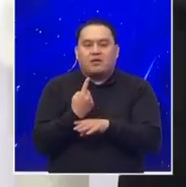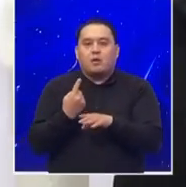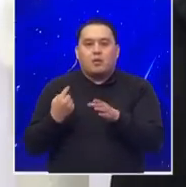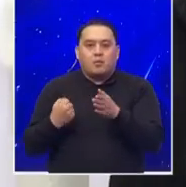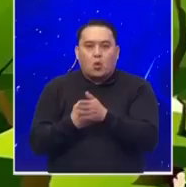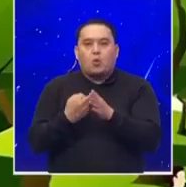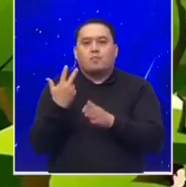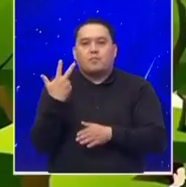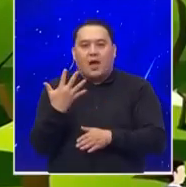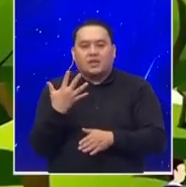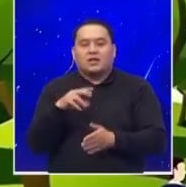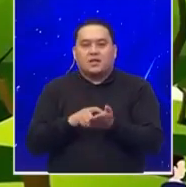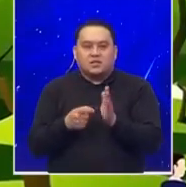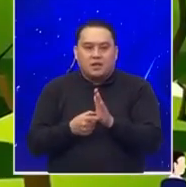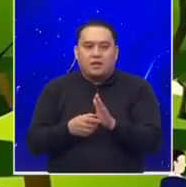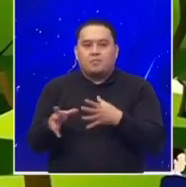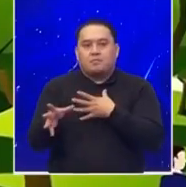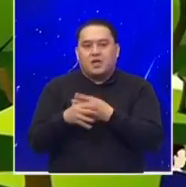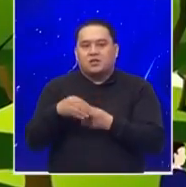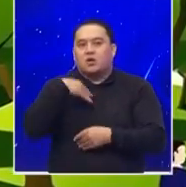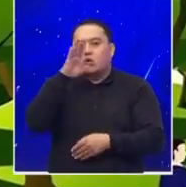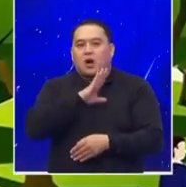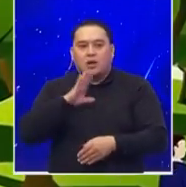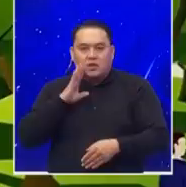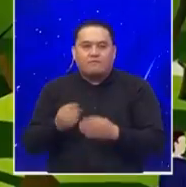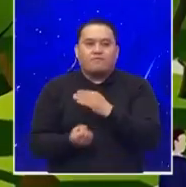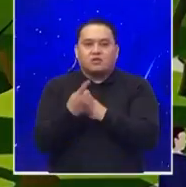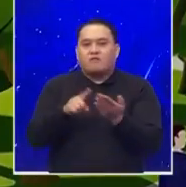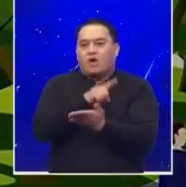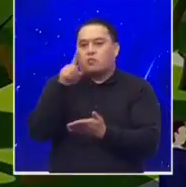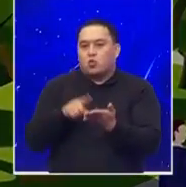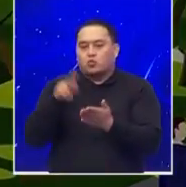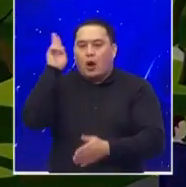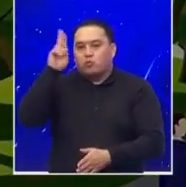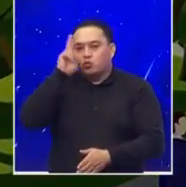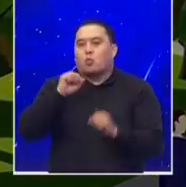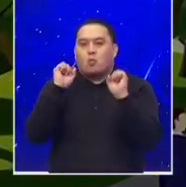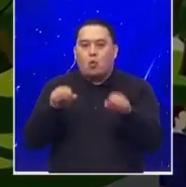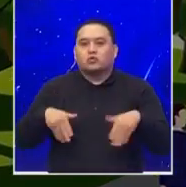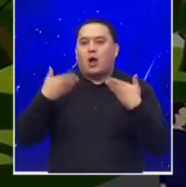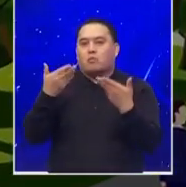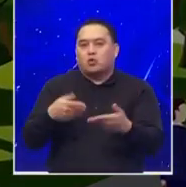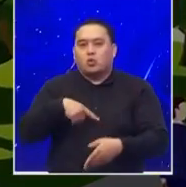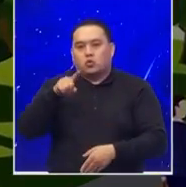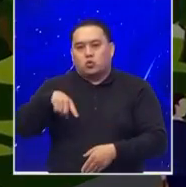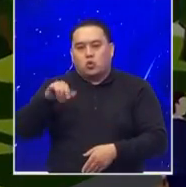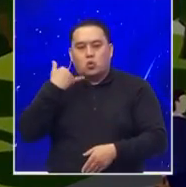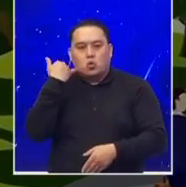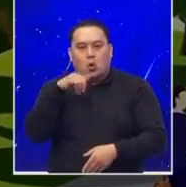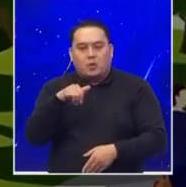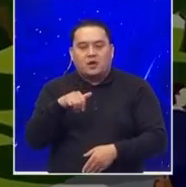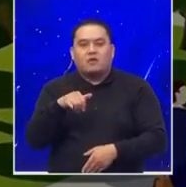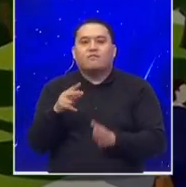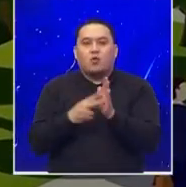5 классы. Вместе с тем, если у родителей или учащихся возникают вопросы по обучению, то они могут обратиться по номеру телефона горячей